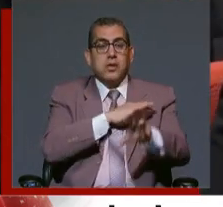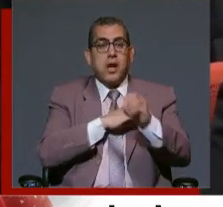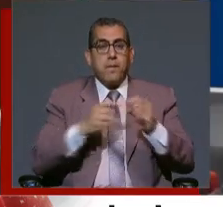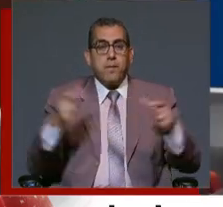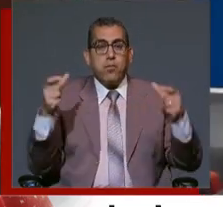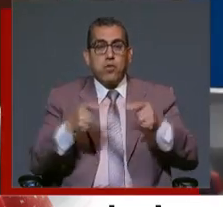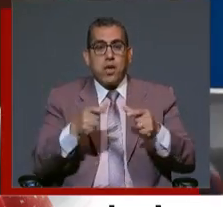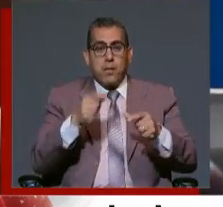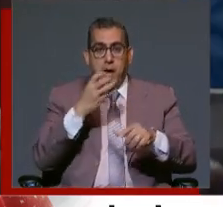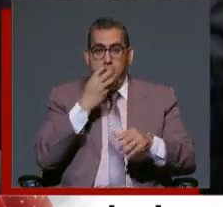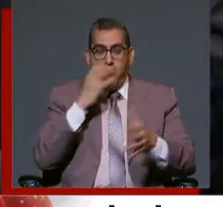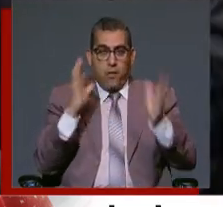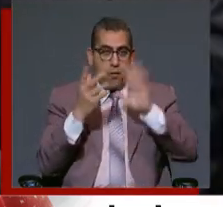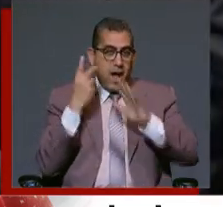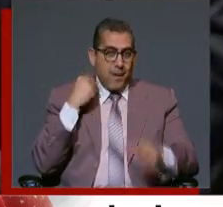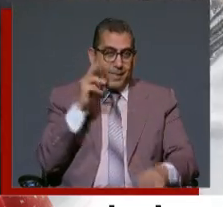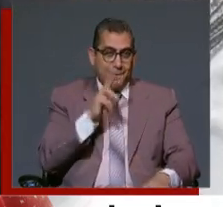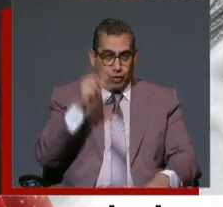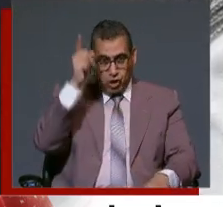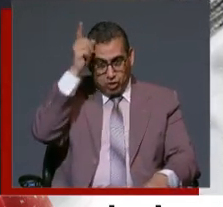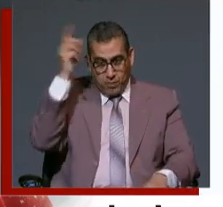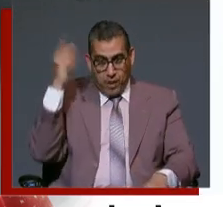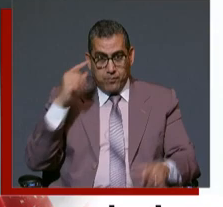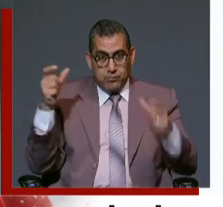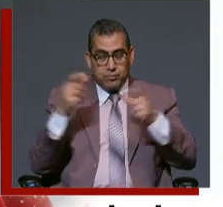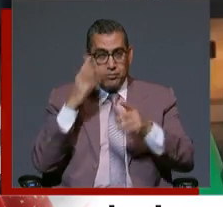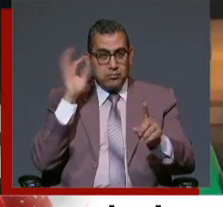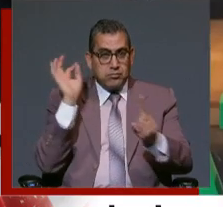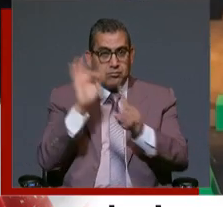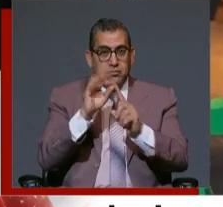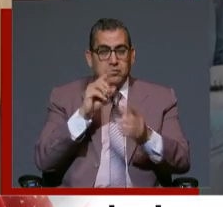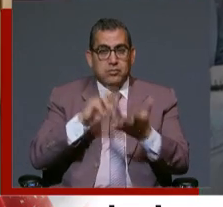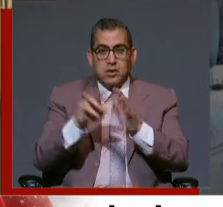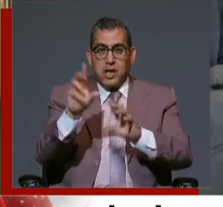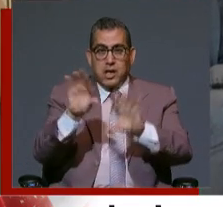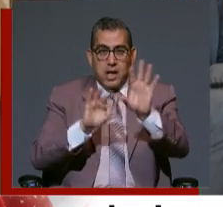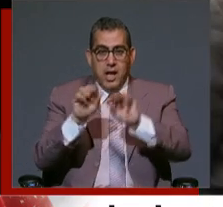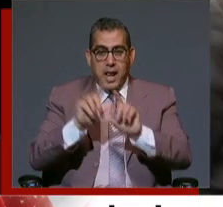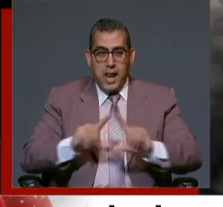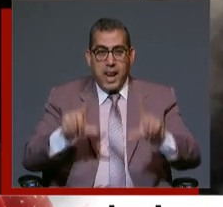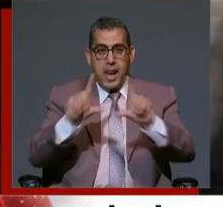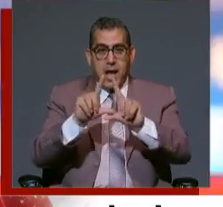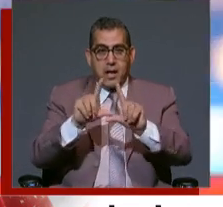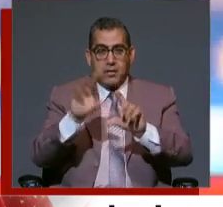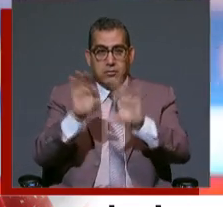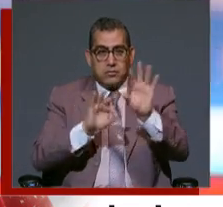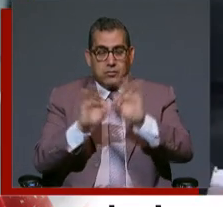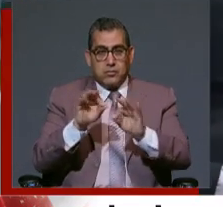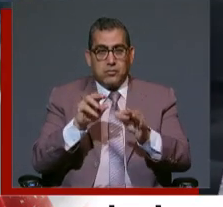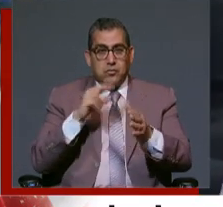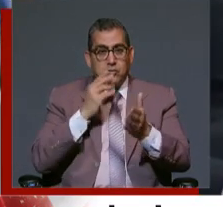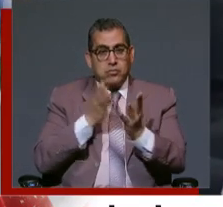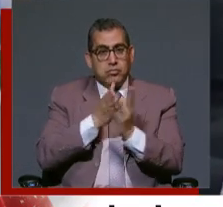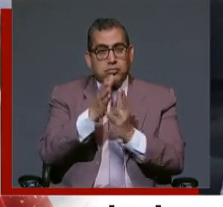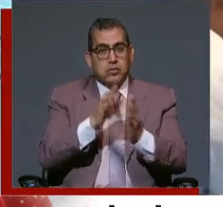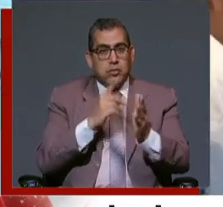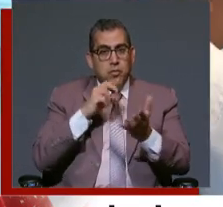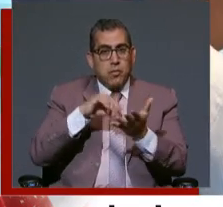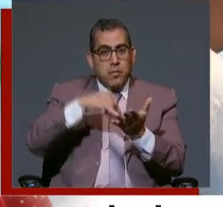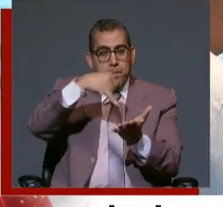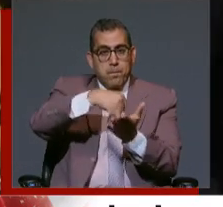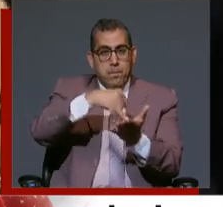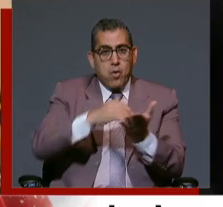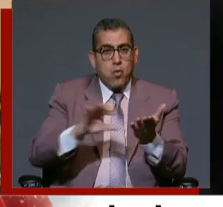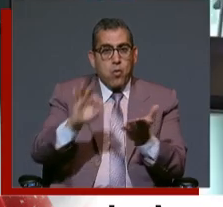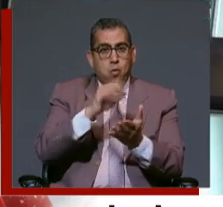المؤتمر بتاع كوب 27 هو صندوق الخسائر والاضرار وتشكيل لجنه لتشكيل شكل الصندوق والحوكمه. اللجنه فعلا